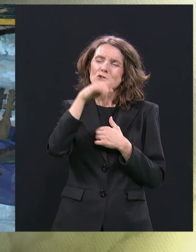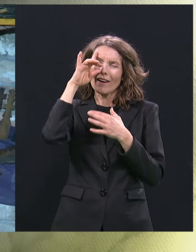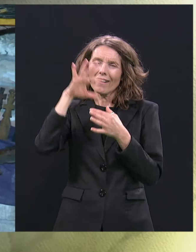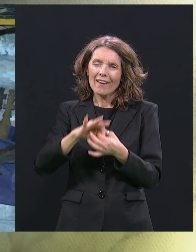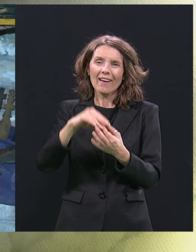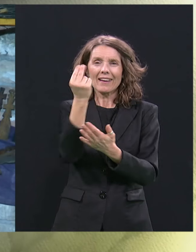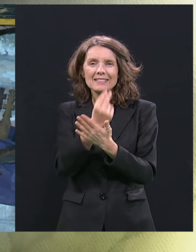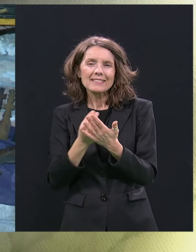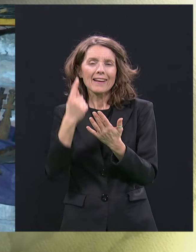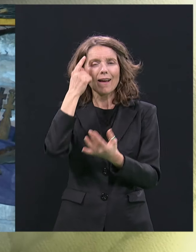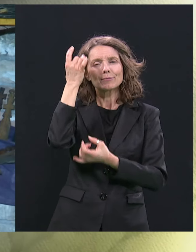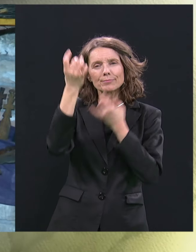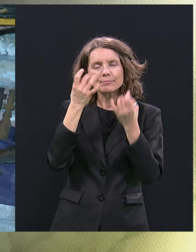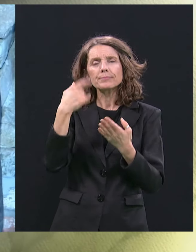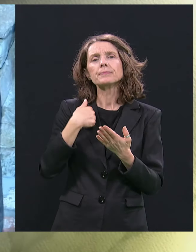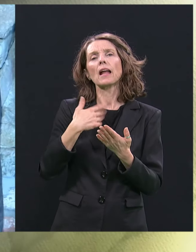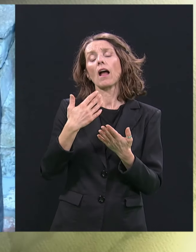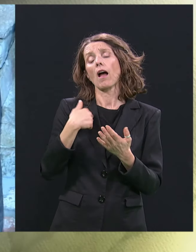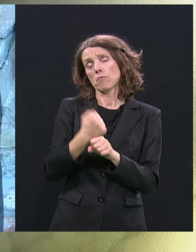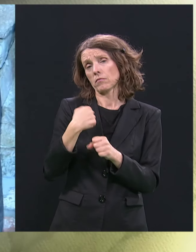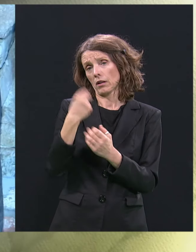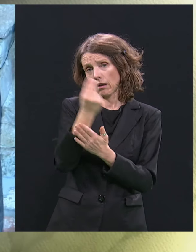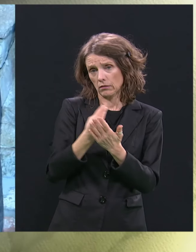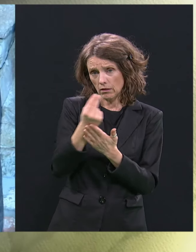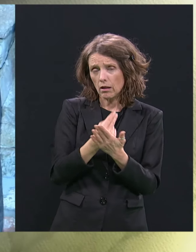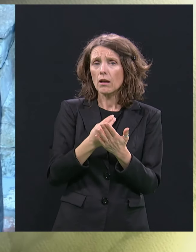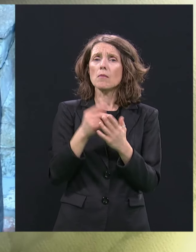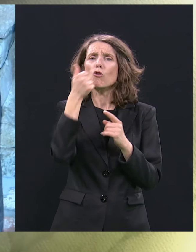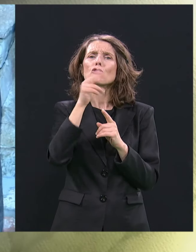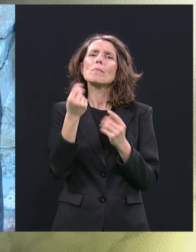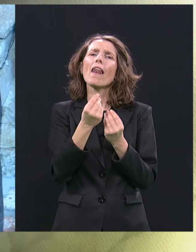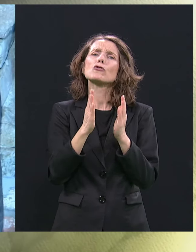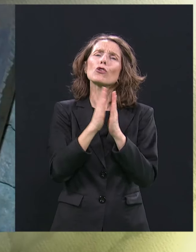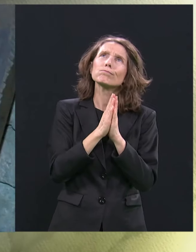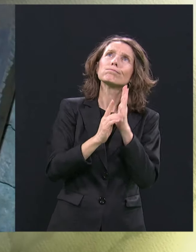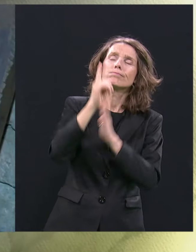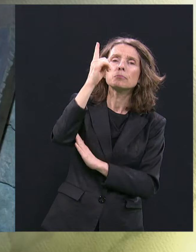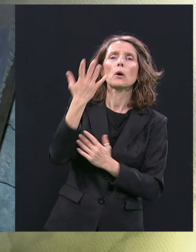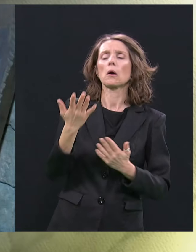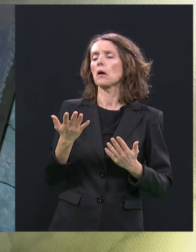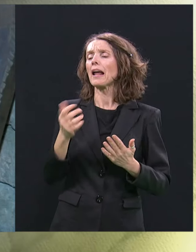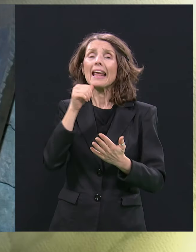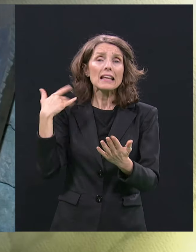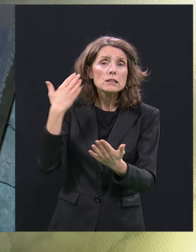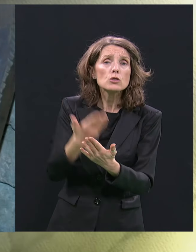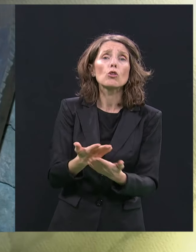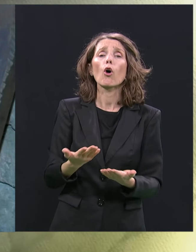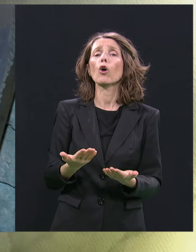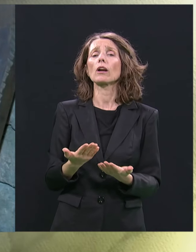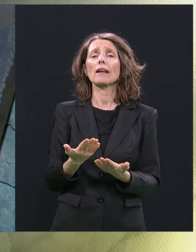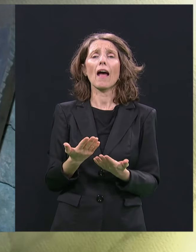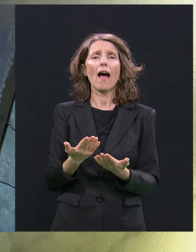istorijski, duhovni aspekt. Jednostavno se bavimo i religijskim scenama i scenama iz naše istorije. I